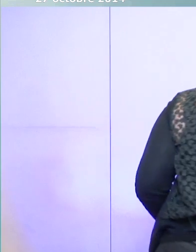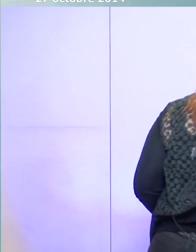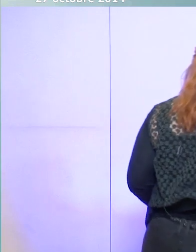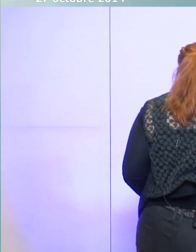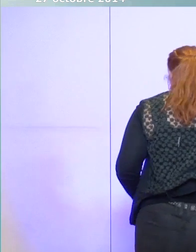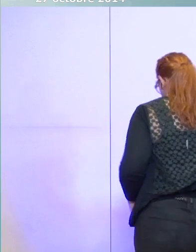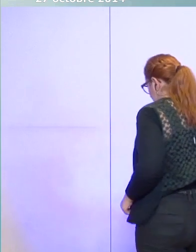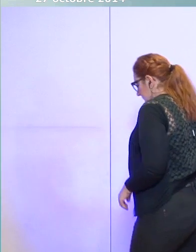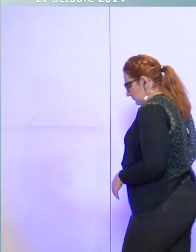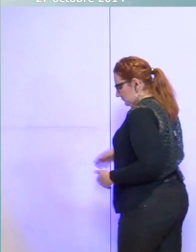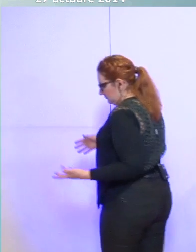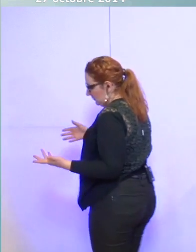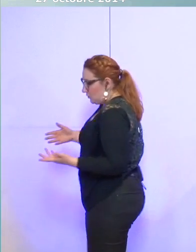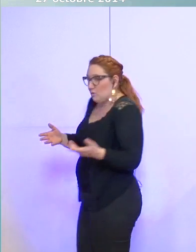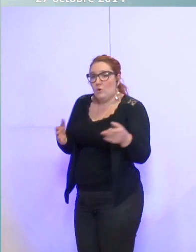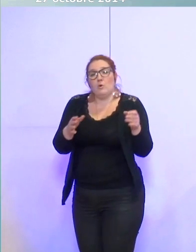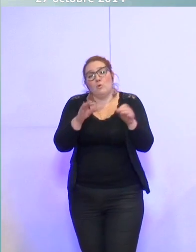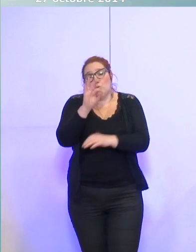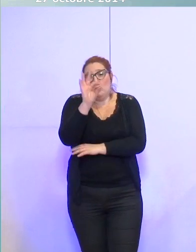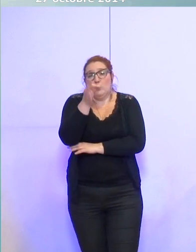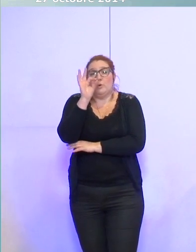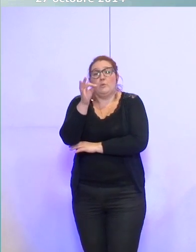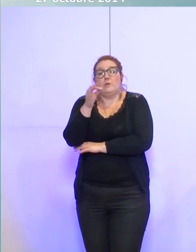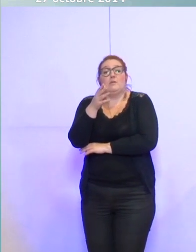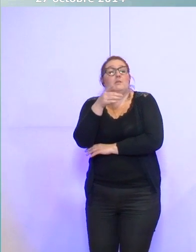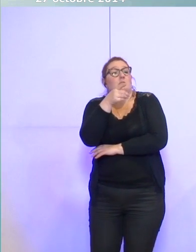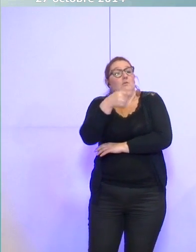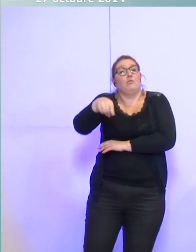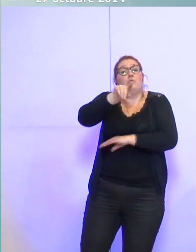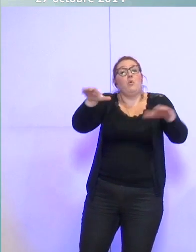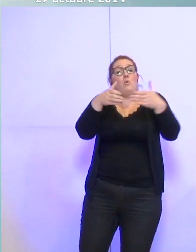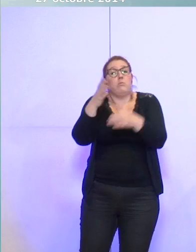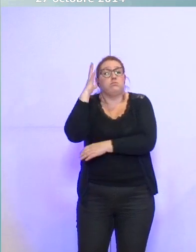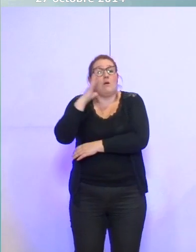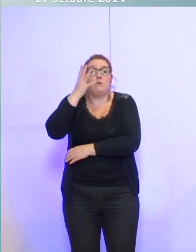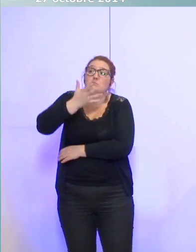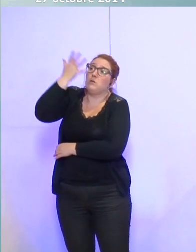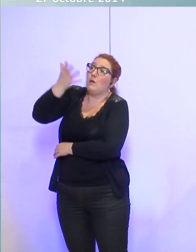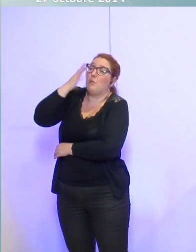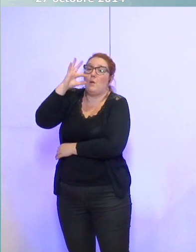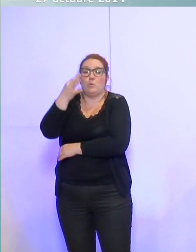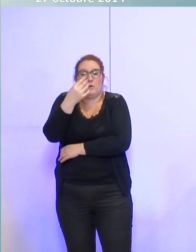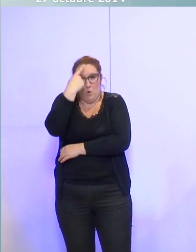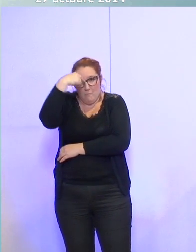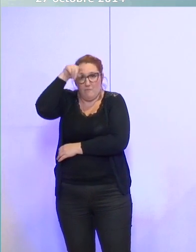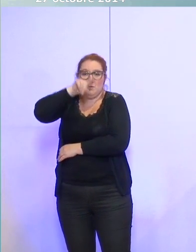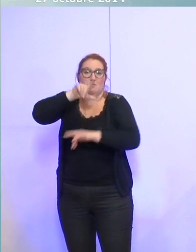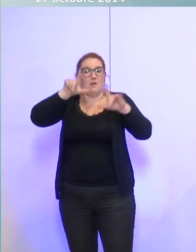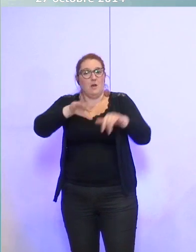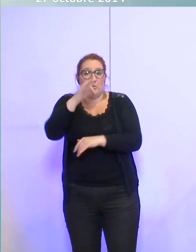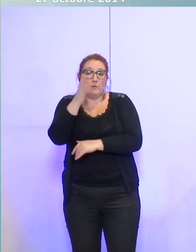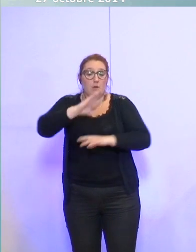peu présentes, parfois dans la parole, aujourd'hui, nous irons beaucoup plus loin.